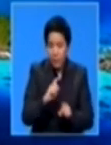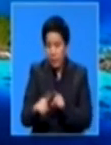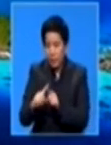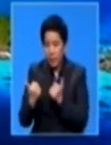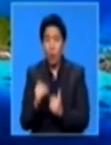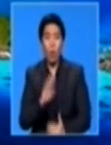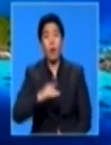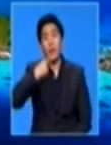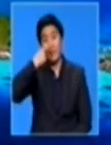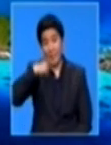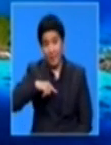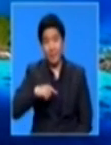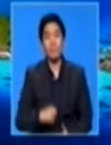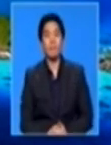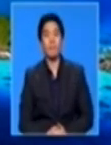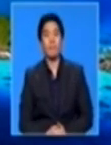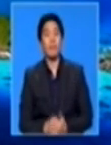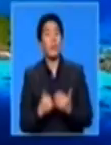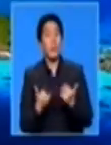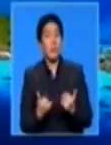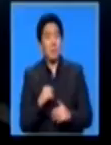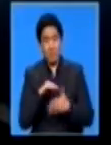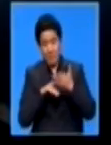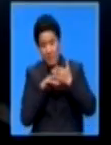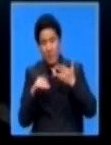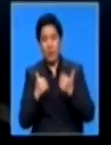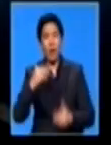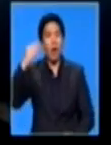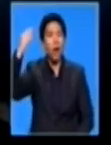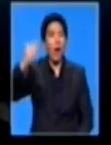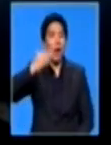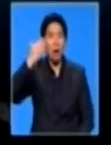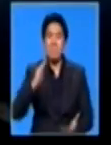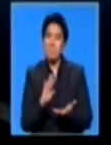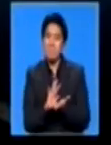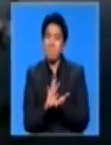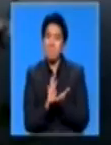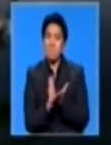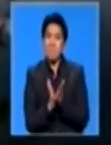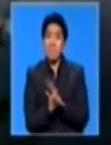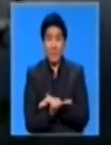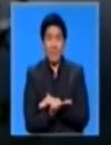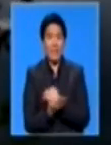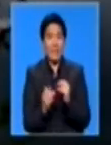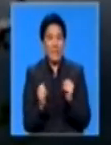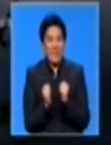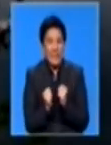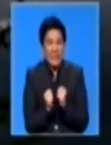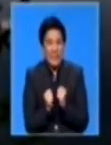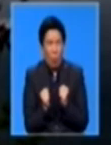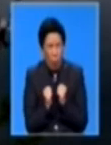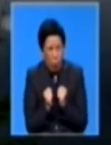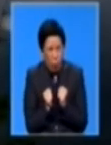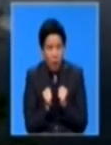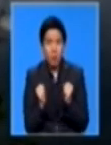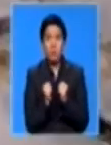นะครับในช่วงสิ้นปีนี้นั้นอากาศเปลี่ยนแปลงนะครับเข้าสู่ฤดูหนาวนะก็มีหนาวมากหนาวน้อยนะ